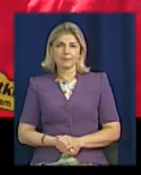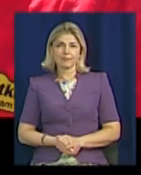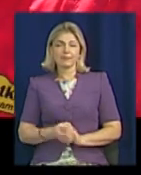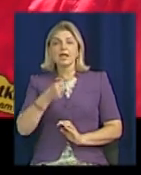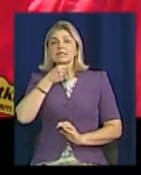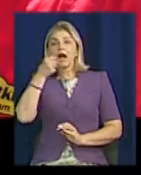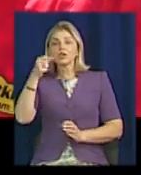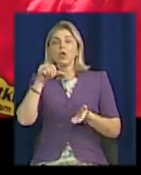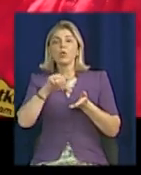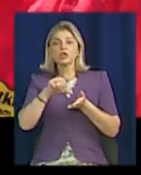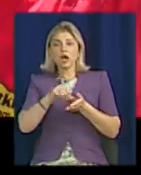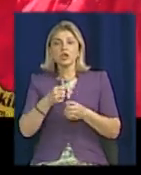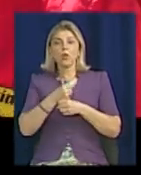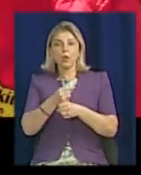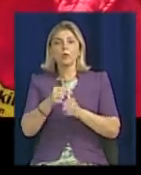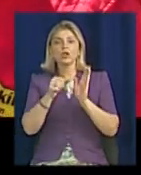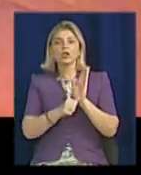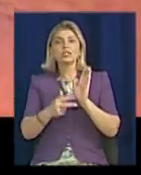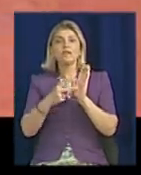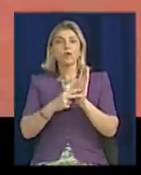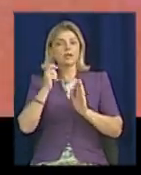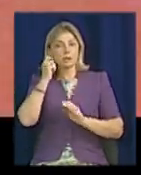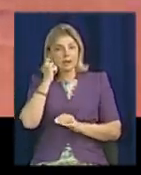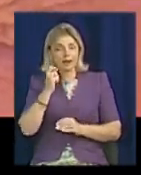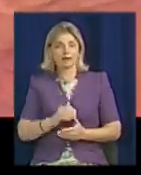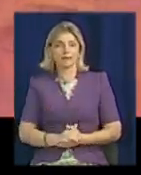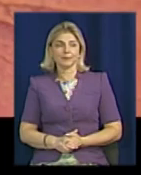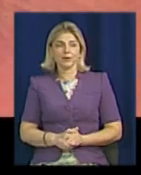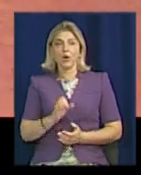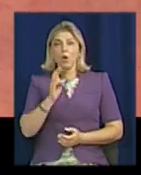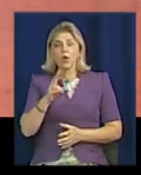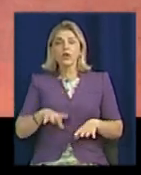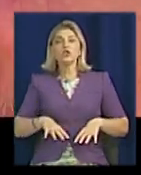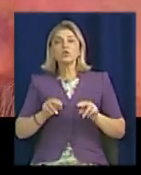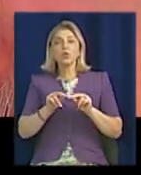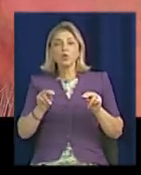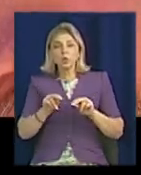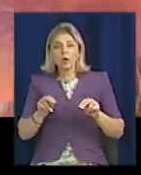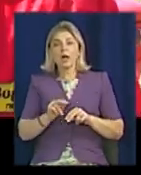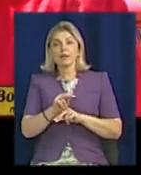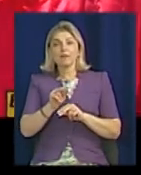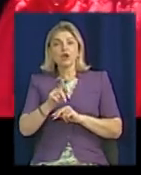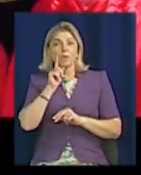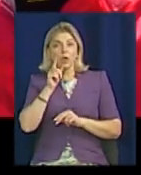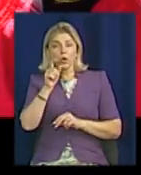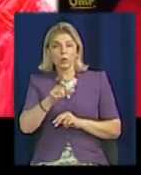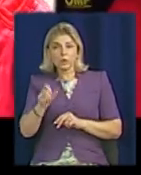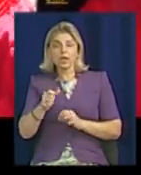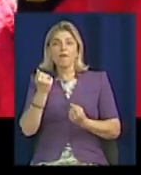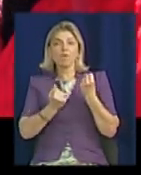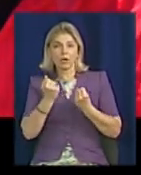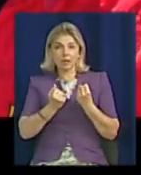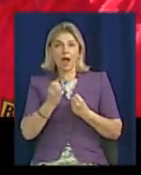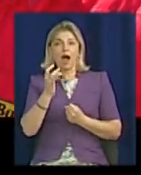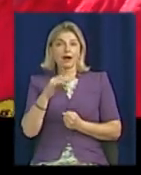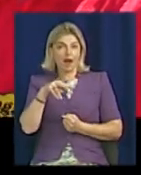Найстаршому учаснику Кубку Лиманів 68 років. Одесит Василь Богаткін – інструктор, навчає молодих людей керувати автомобілями. А ралі